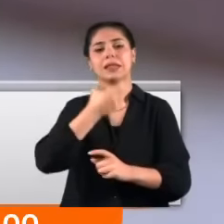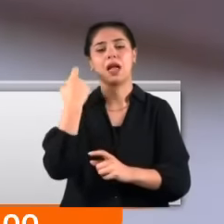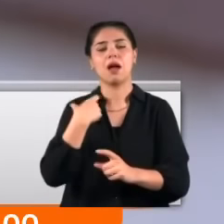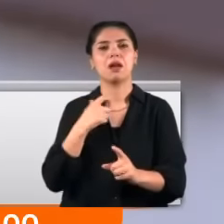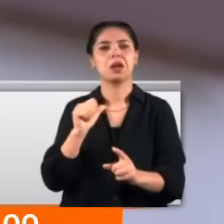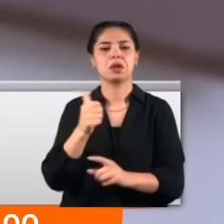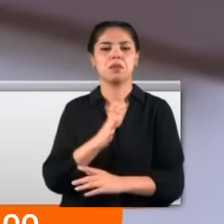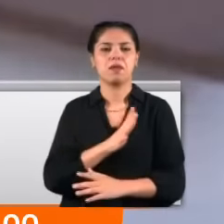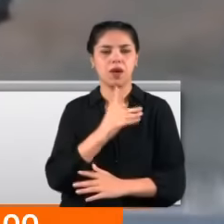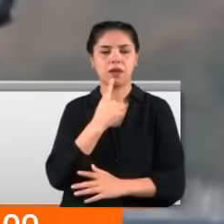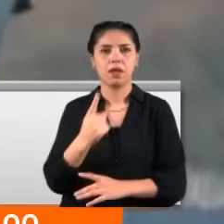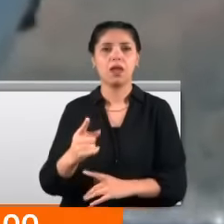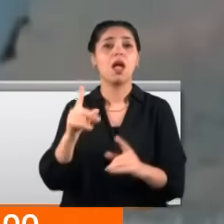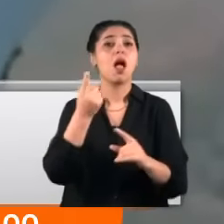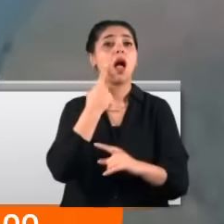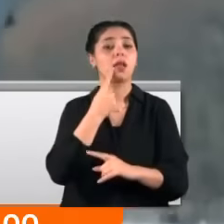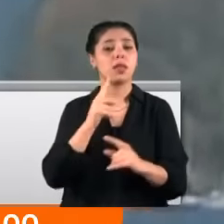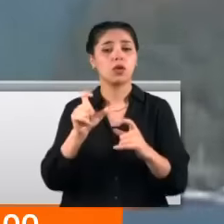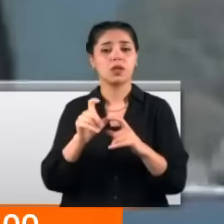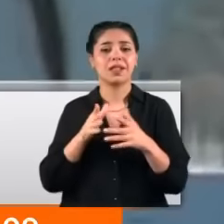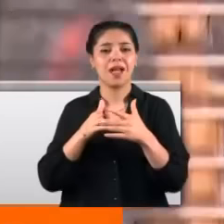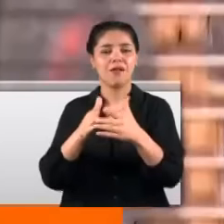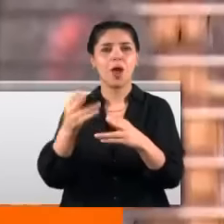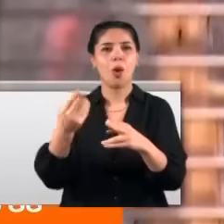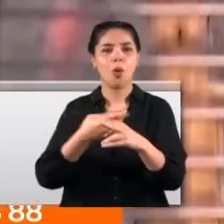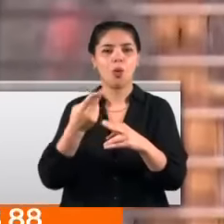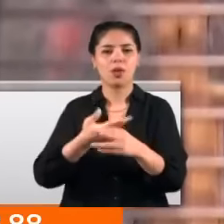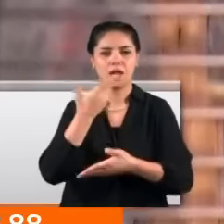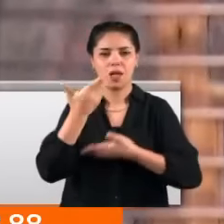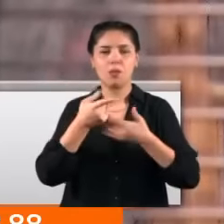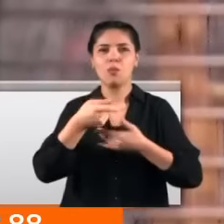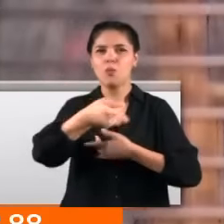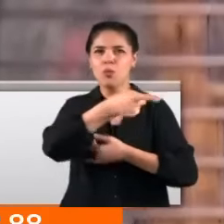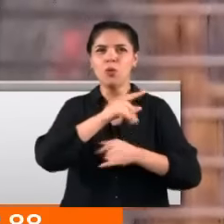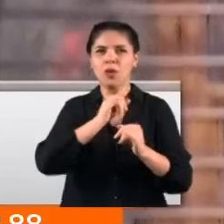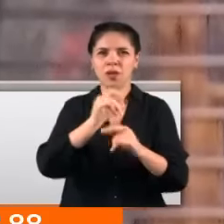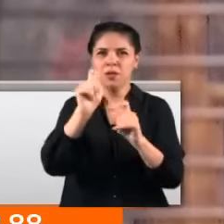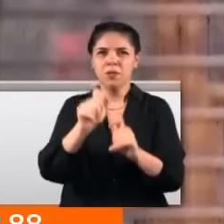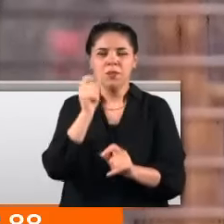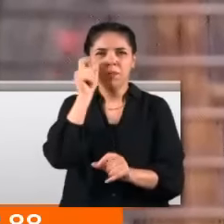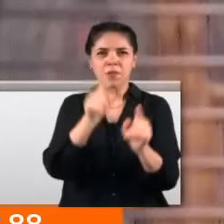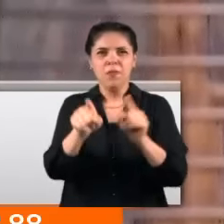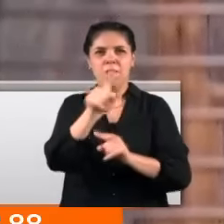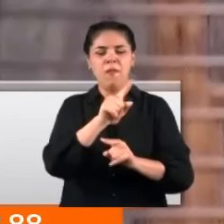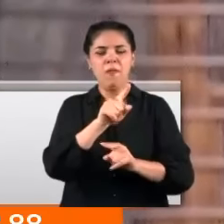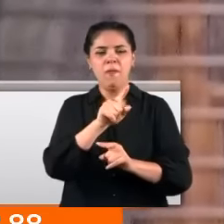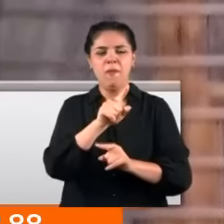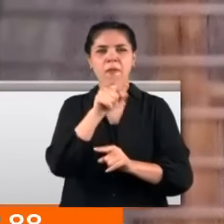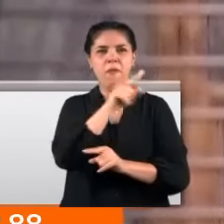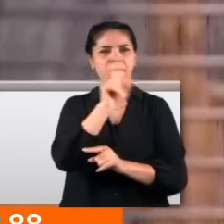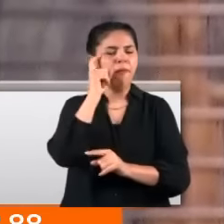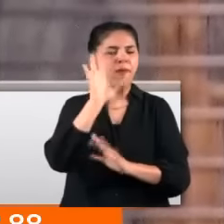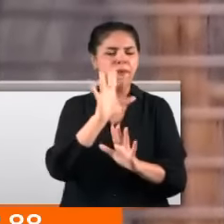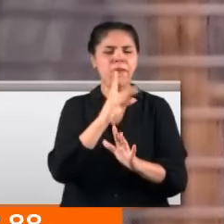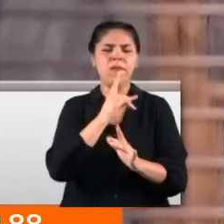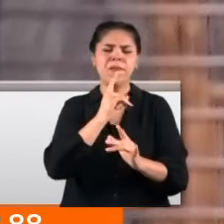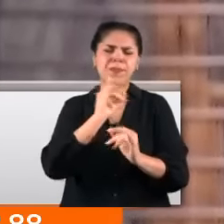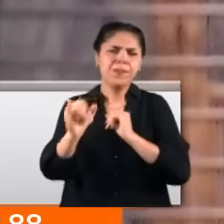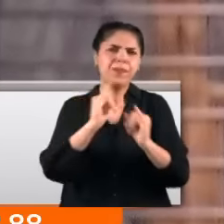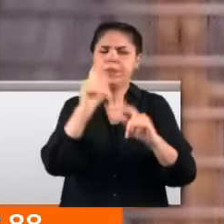çizerken Atatürk'ün yatı Savarona örneğini verdi. Bunu bile eleştirenler, akla hayale gelmedik